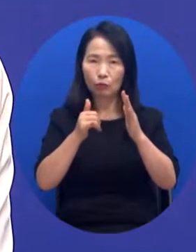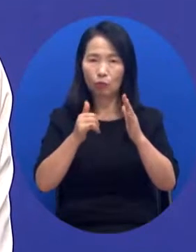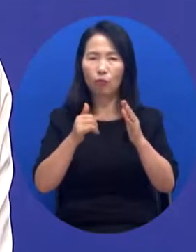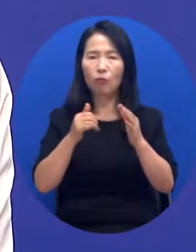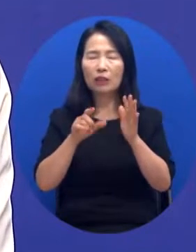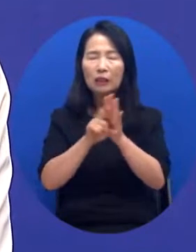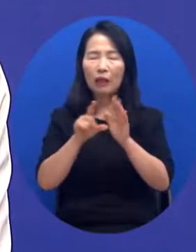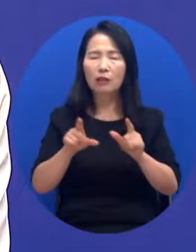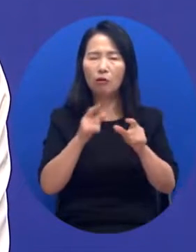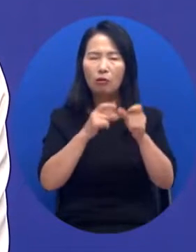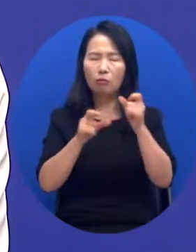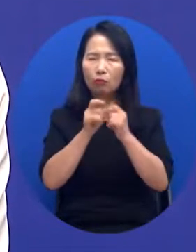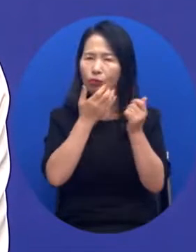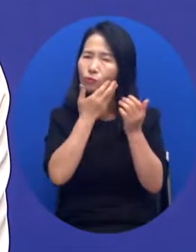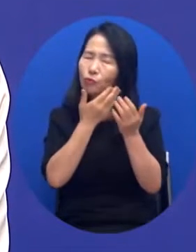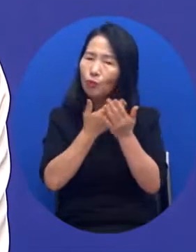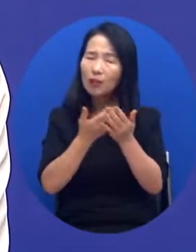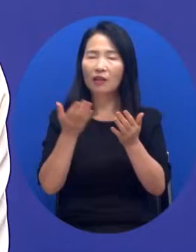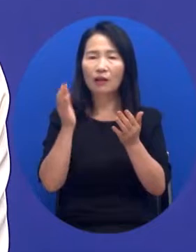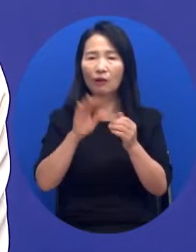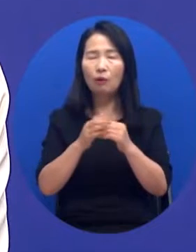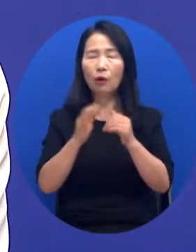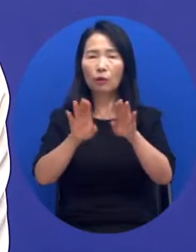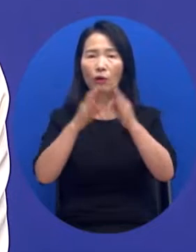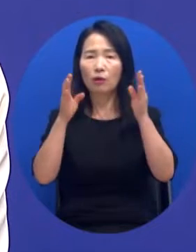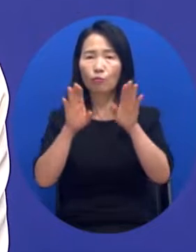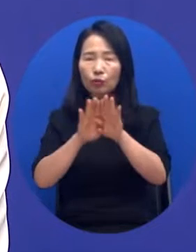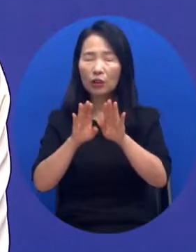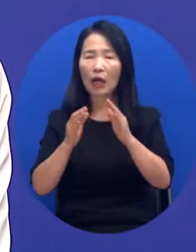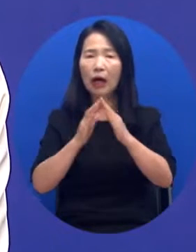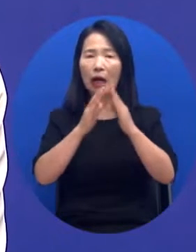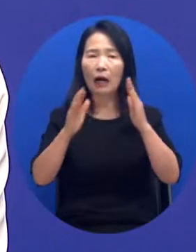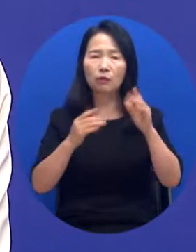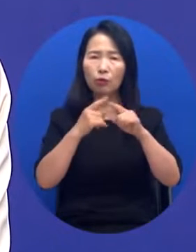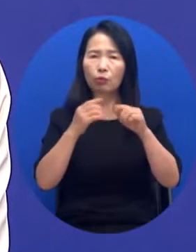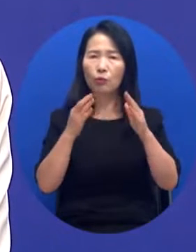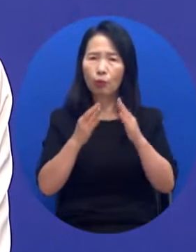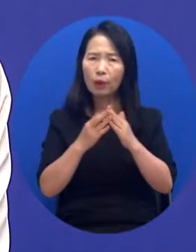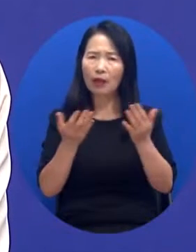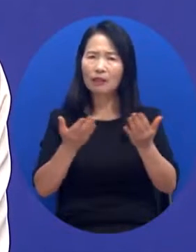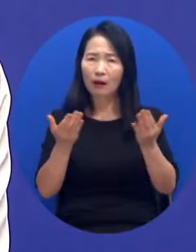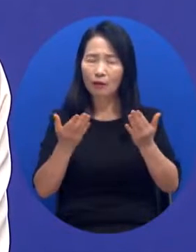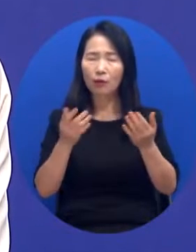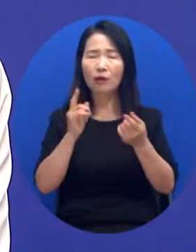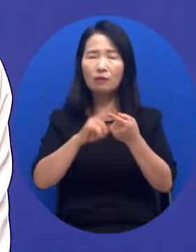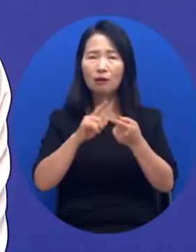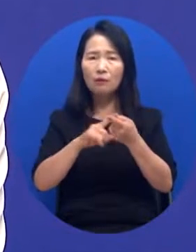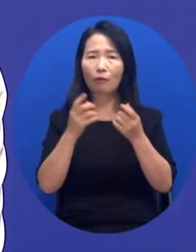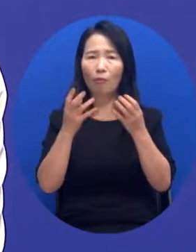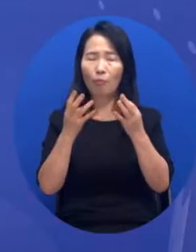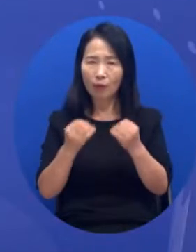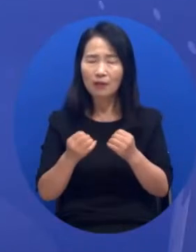보이는데요. 특히 열린문교회의 가정교회 사역이 또 각광을 받고 있지 않습니까? 어떤 사역입니까?